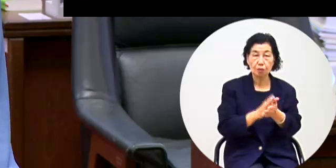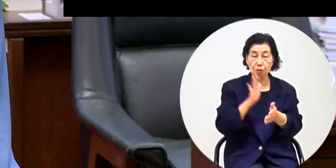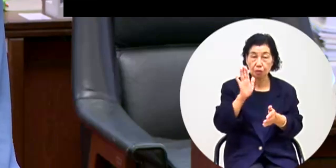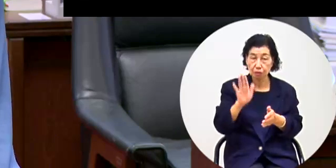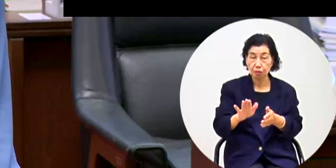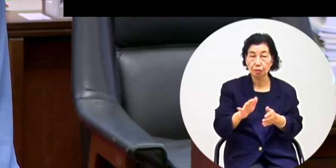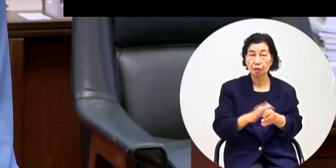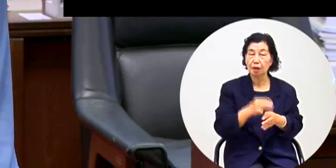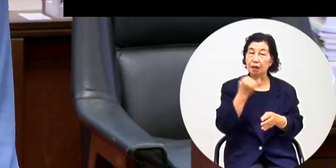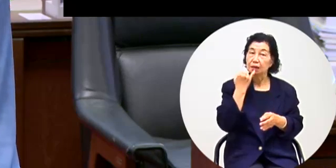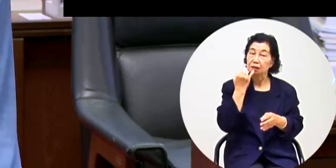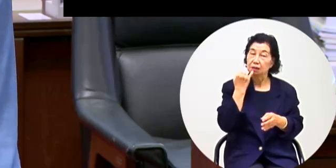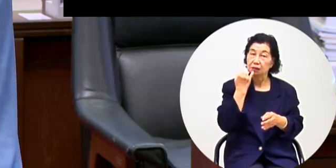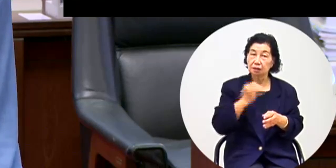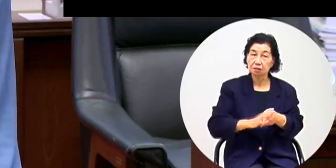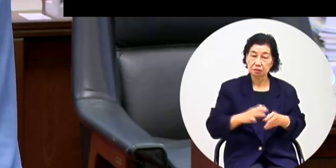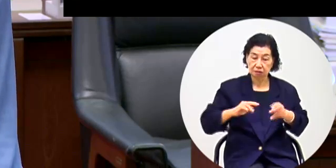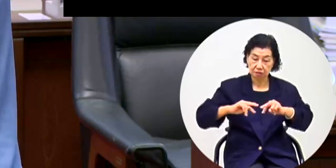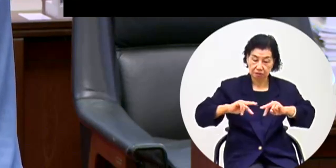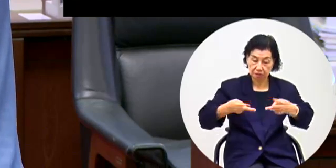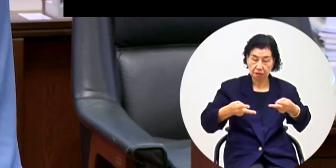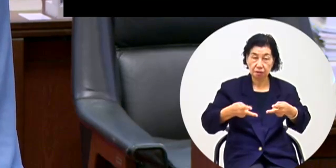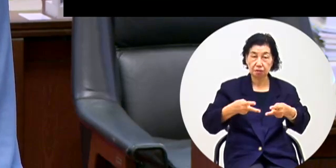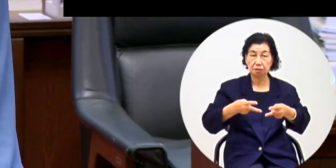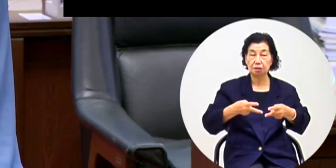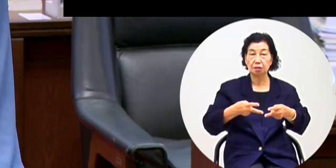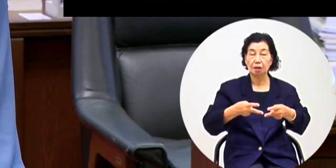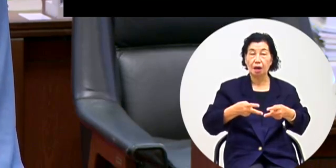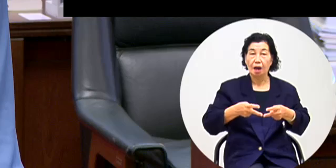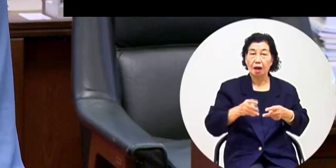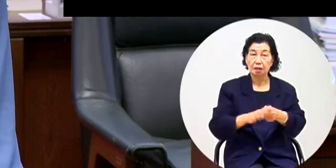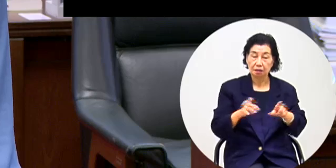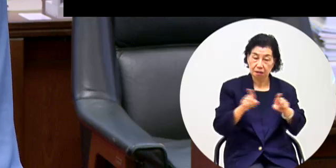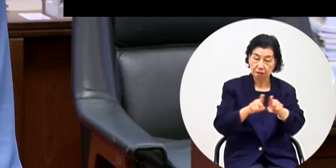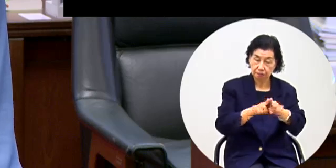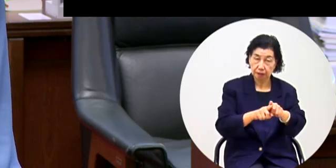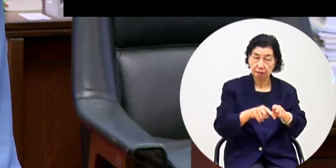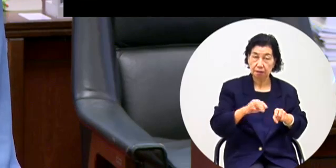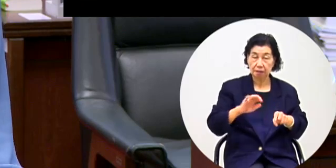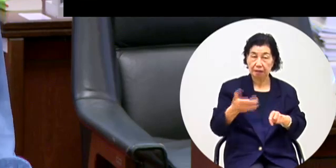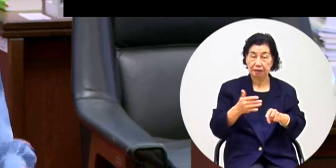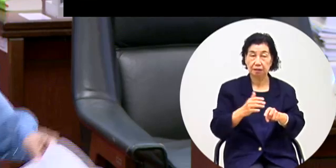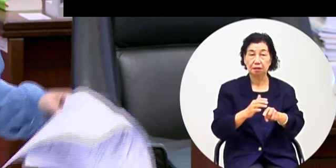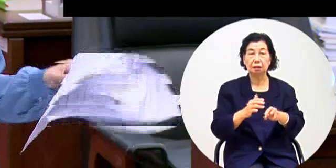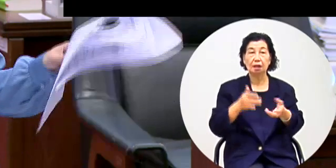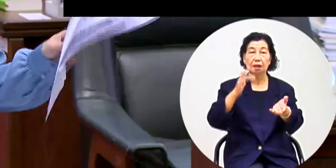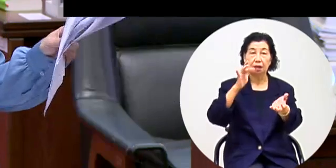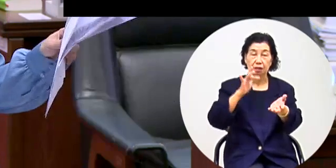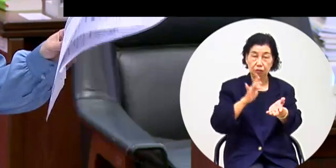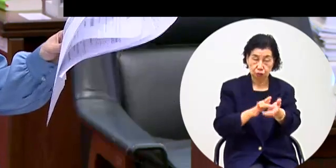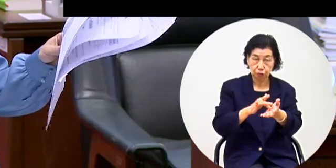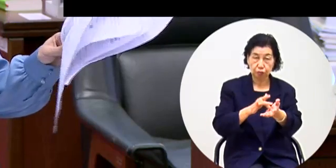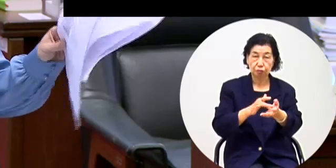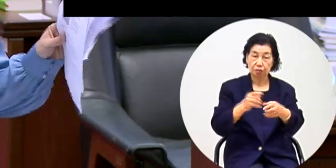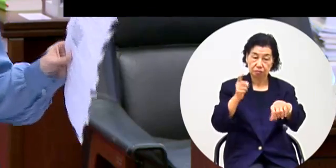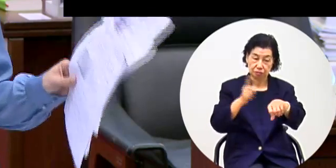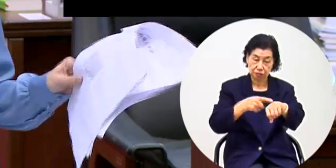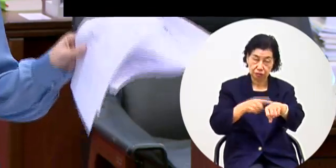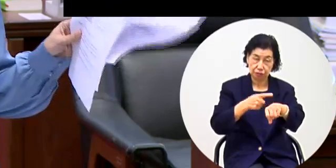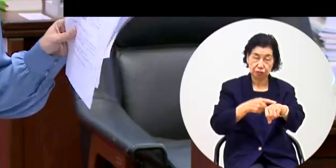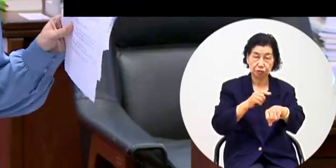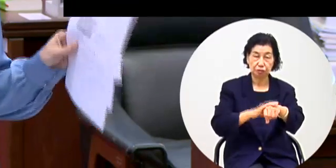毒性并不会因此而消失，毒性并不会因此而消失。所以在台